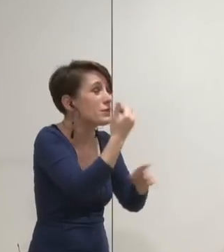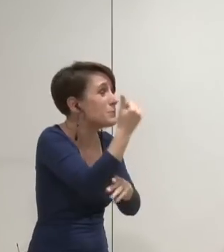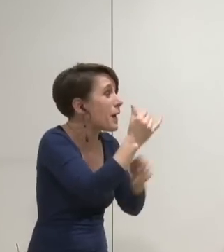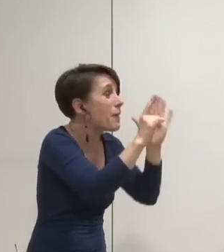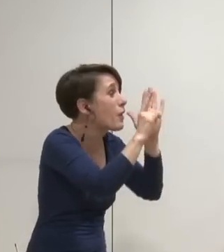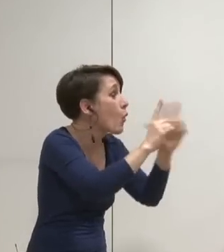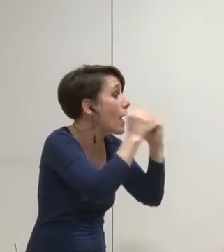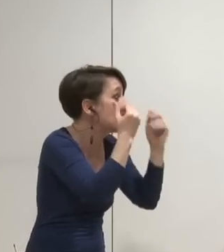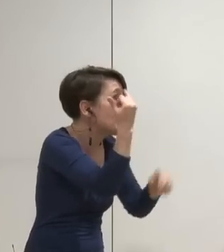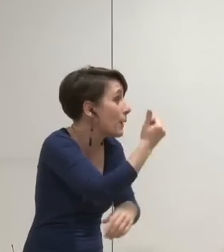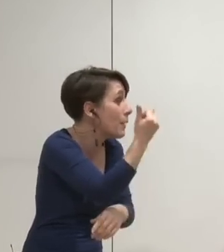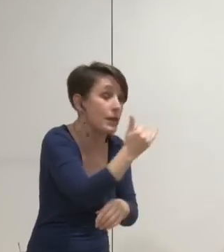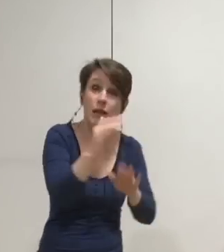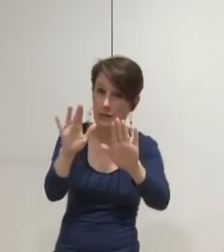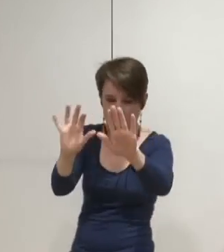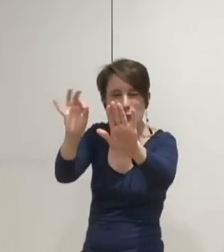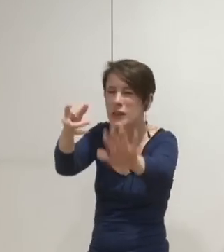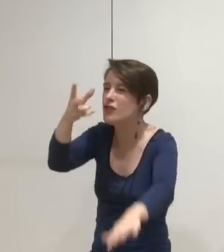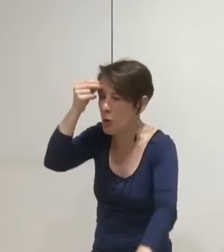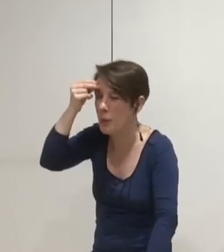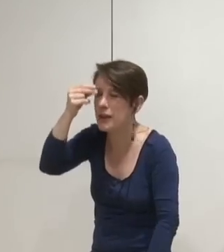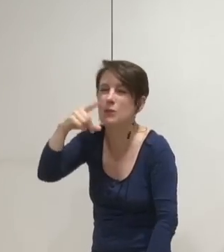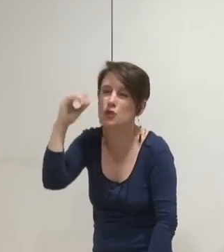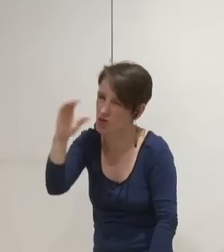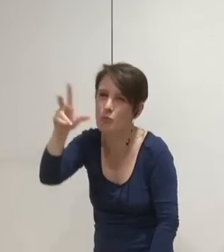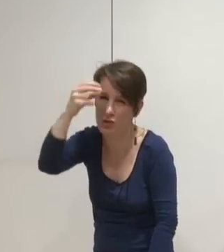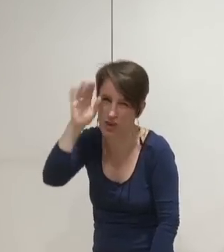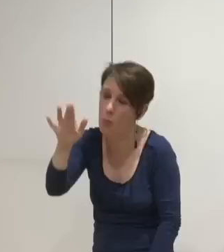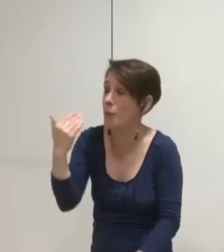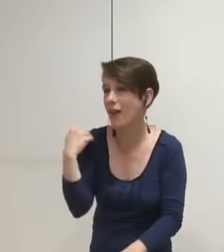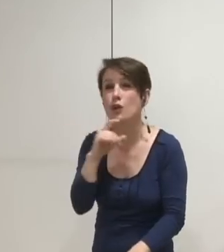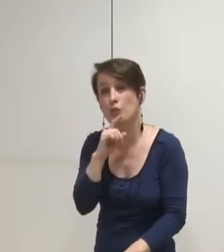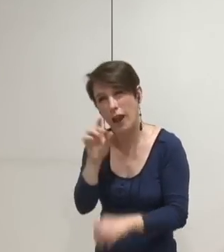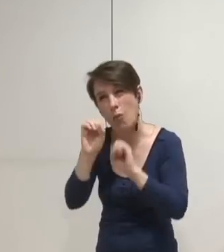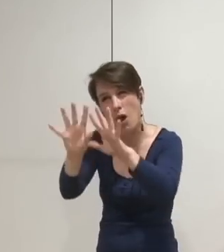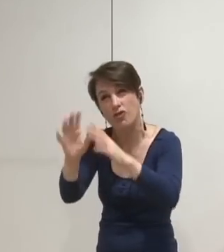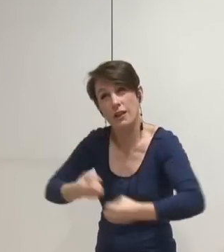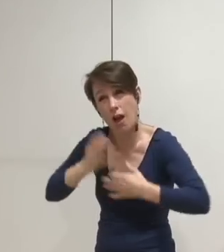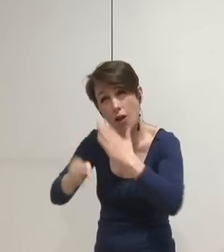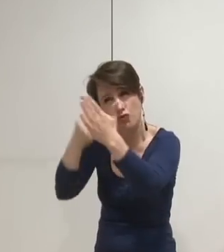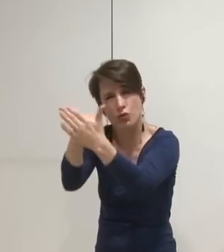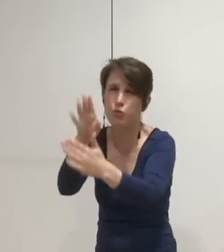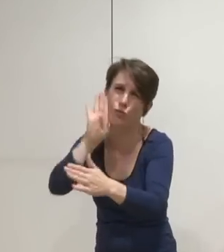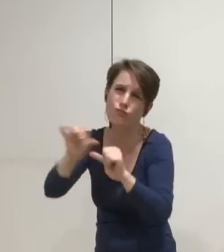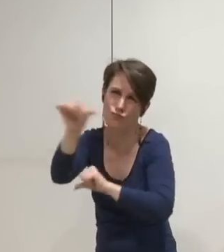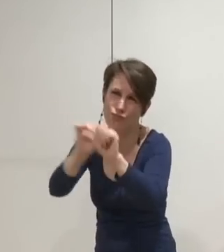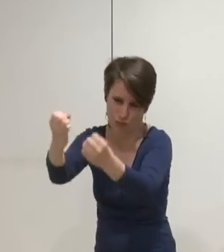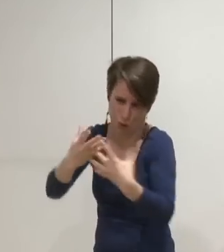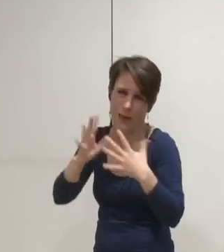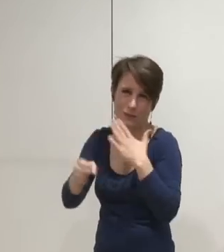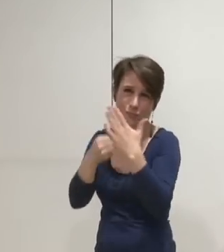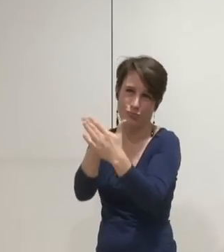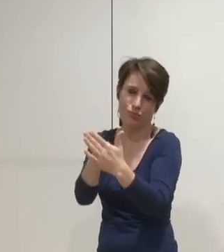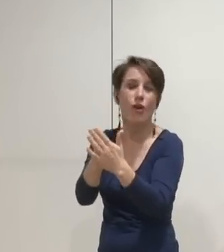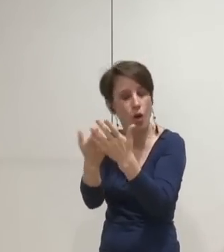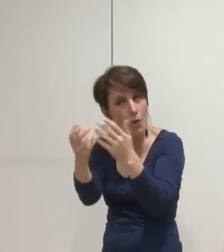mais je vais m'exprimer je laiss j'ai bien entendu monsieur chamusi mais je vous ai laissé vous exprimer je vais vous répondre vous aurez tout loisir de réintervenir j'ai bien